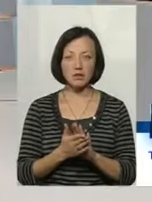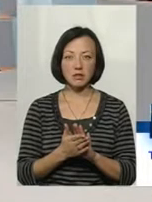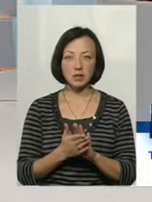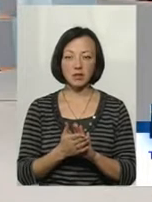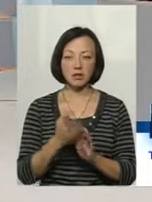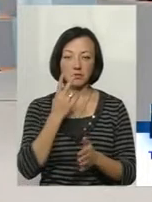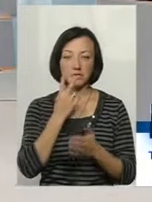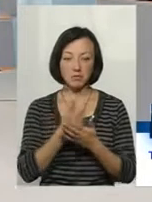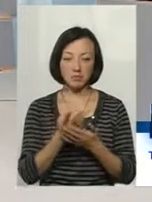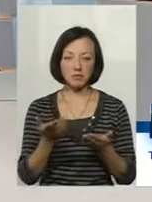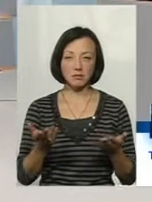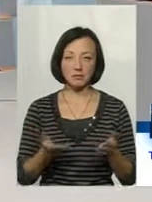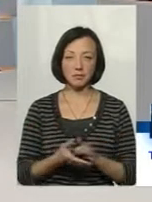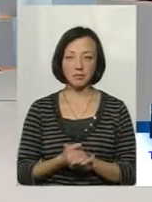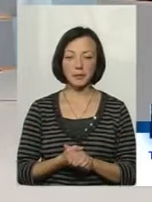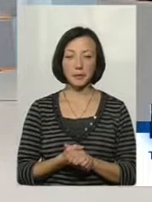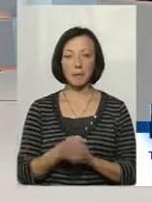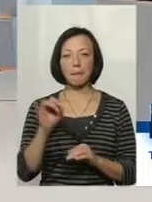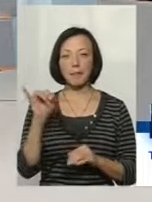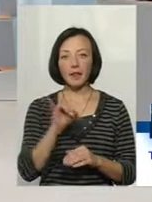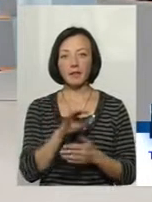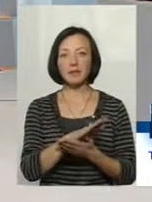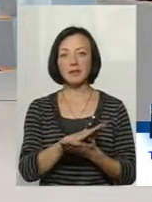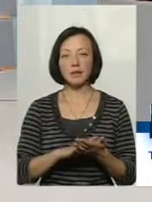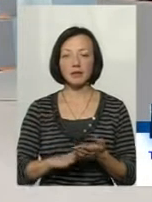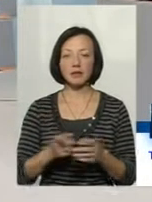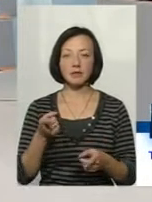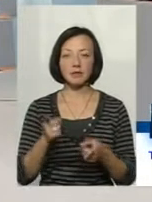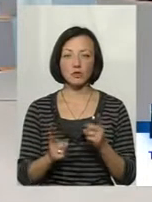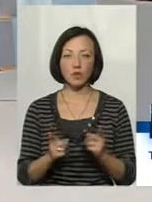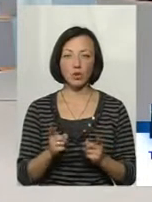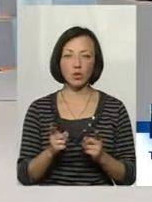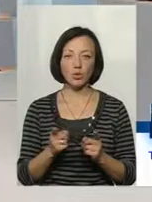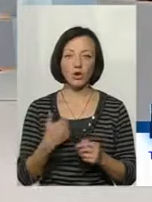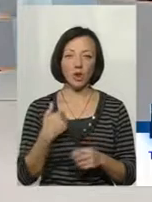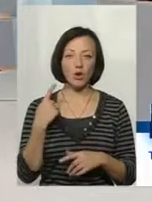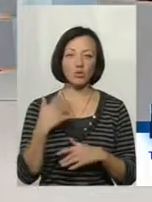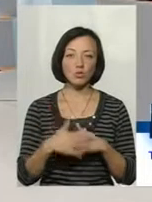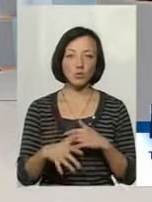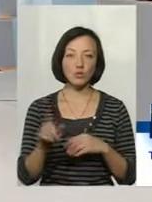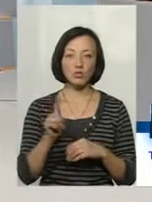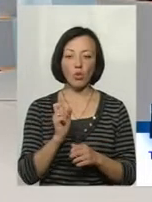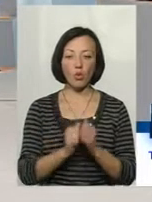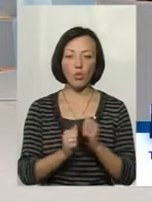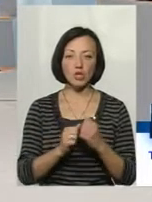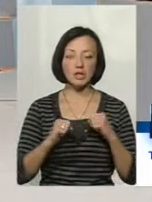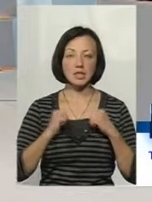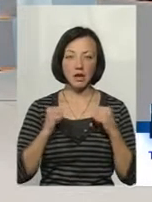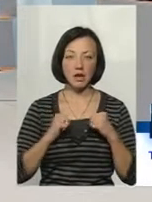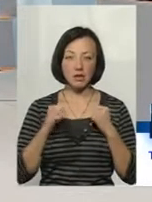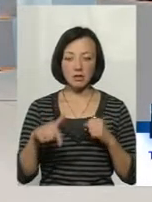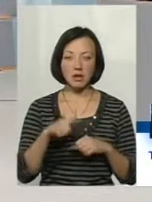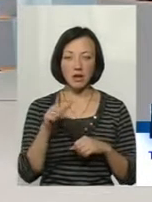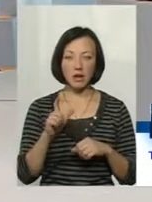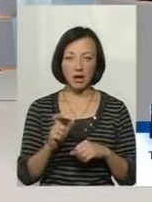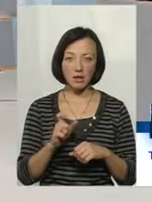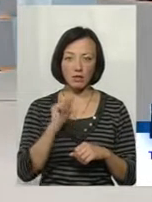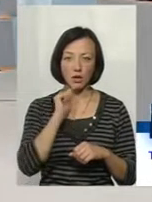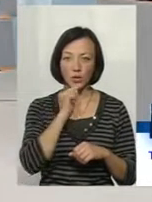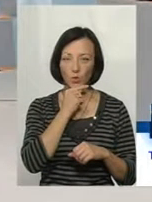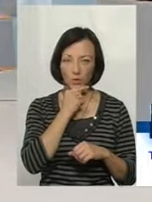як би говориться, сама за себе. Ну і далі, звичайно, Я розумію, що кожен старається газ дорогий